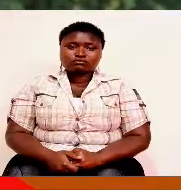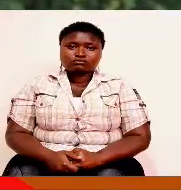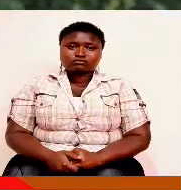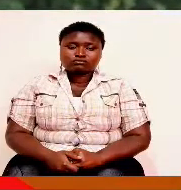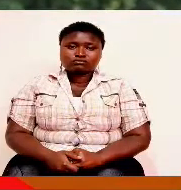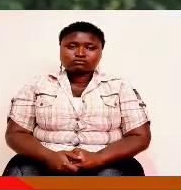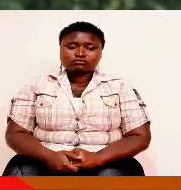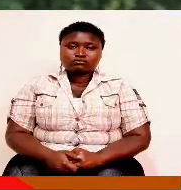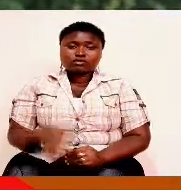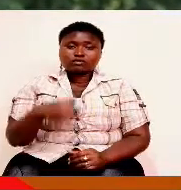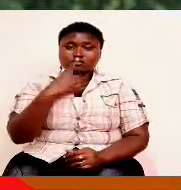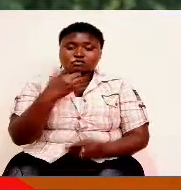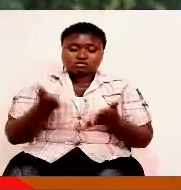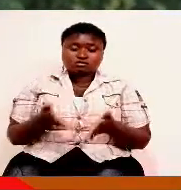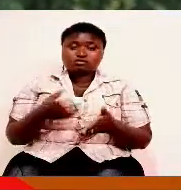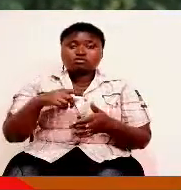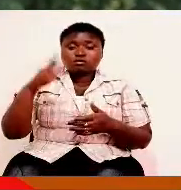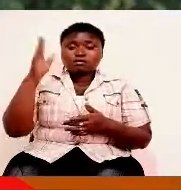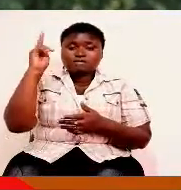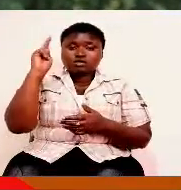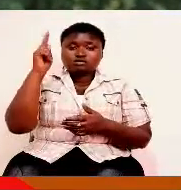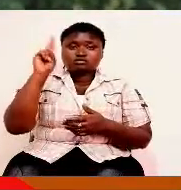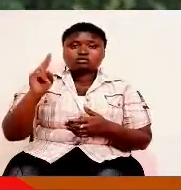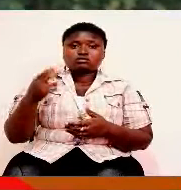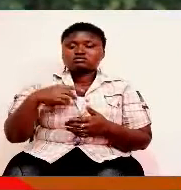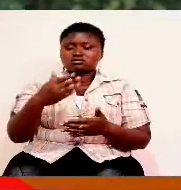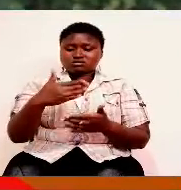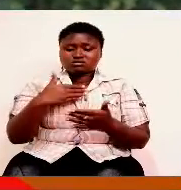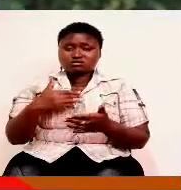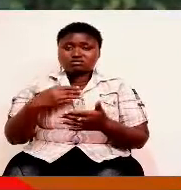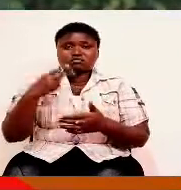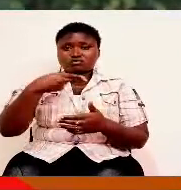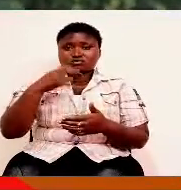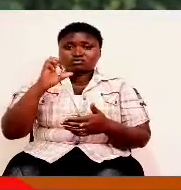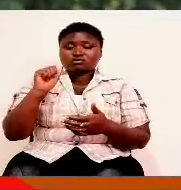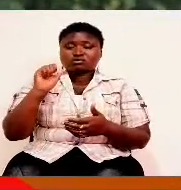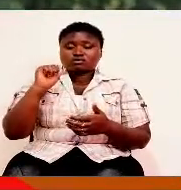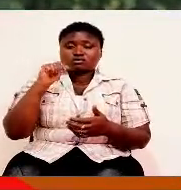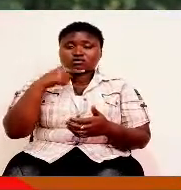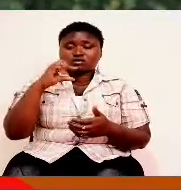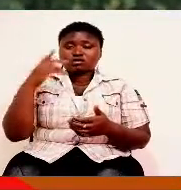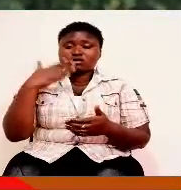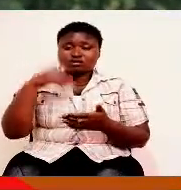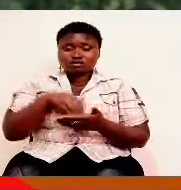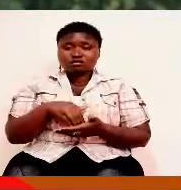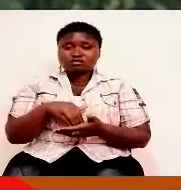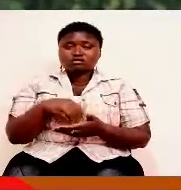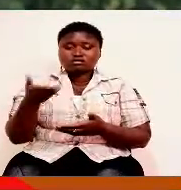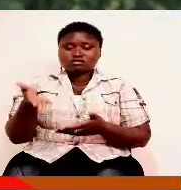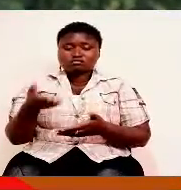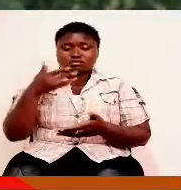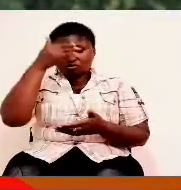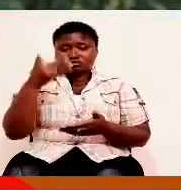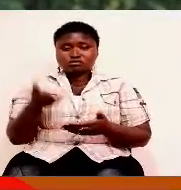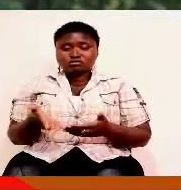Na ningesema hivi kwa rais wetu. Usikubali hawa watu wakupeleke Hague. Because ile njia sasa inapitiwa